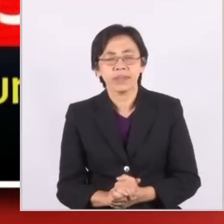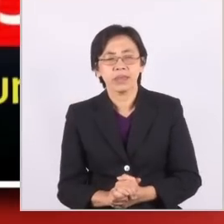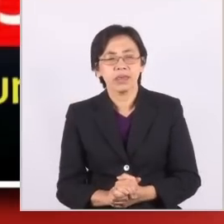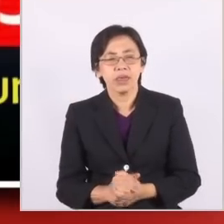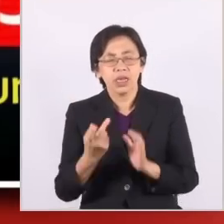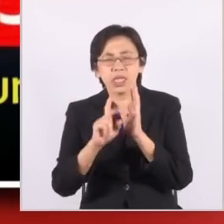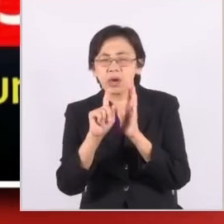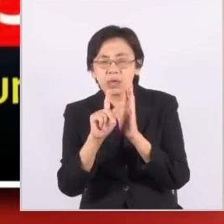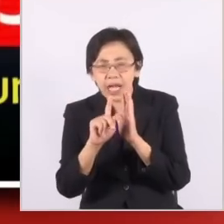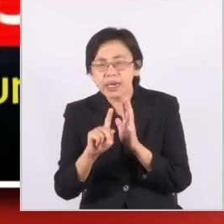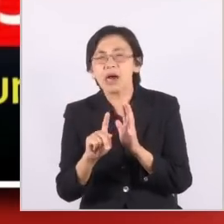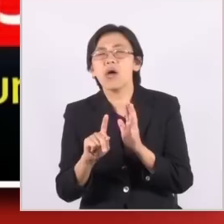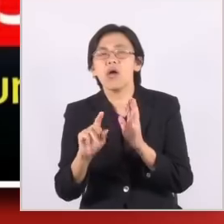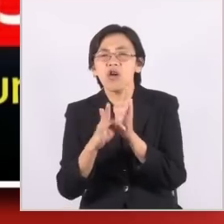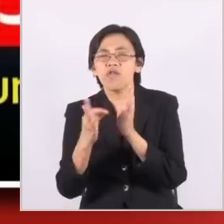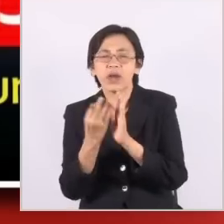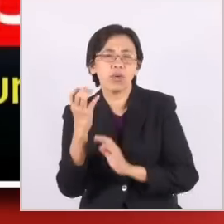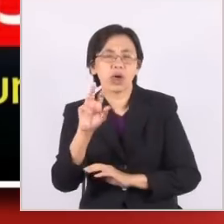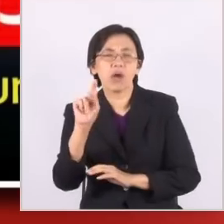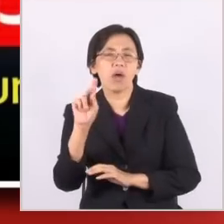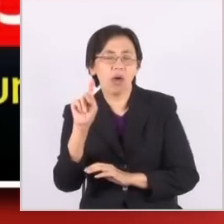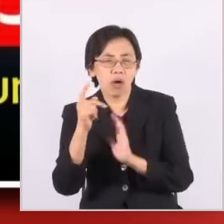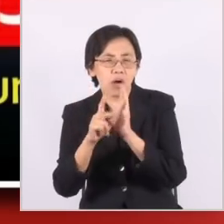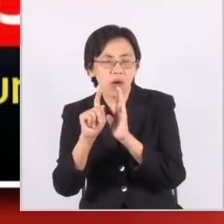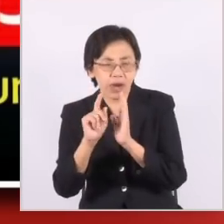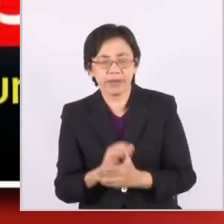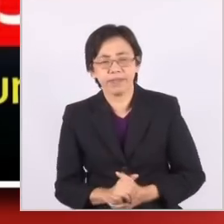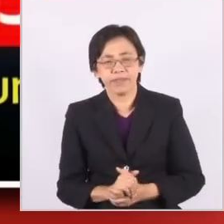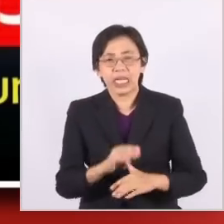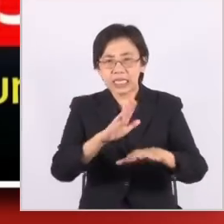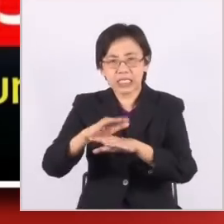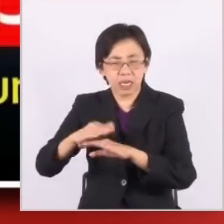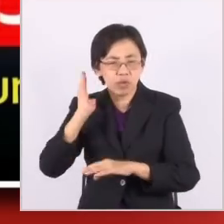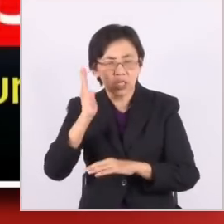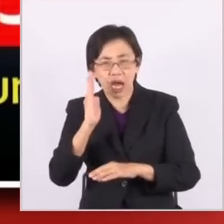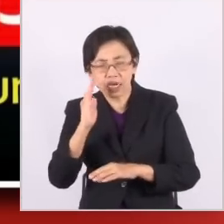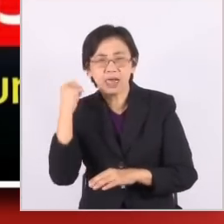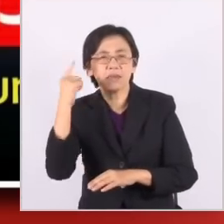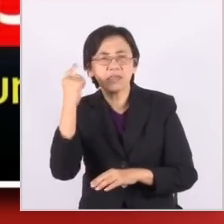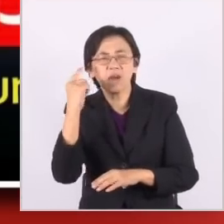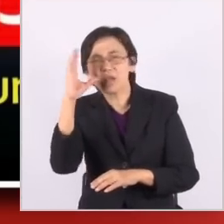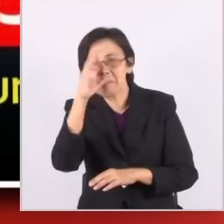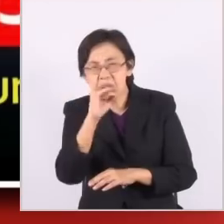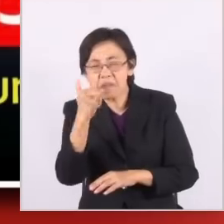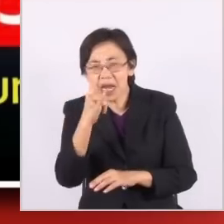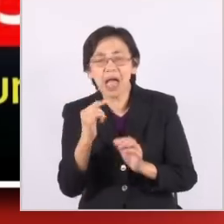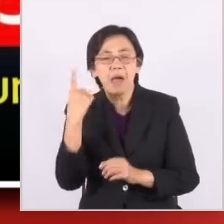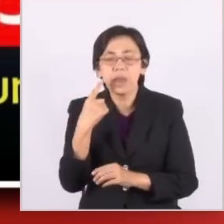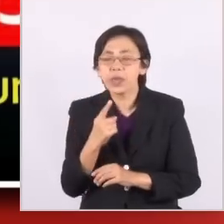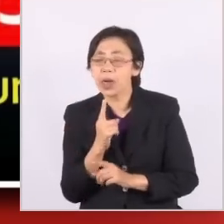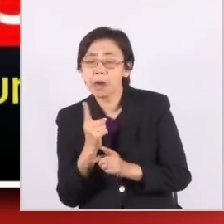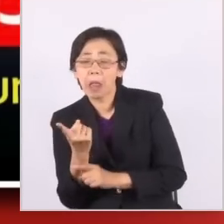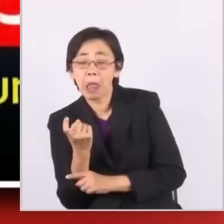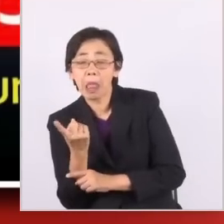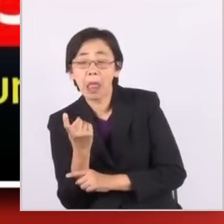เนี่ยมันปรากฏในเพจ Facebookของขอนแก่นลิงค์ได้เตือนหนุ่มๆนะนักเที่ยวกลางคืนเนี่ยอาจจะเจอเหตุการณ์ที่นำไปสู่การเสียทรัพย์